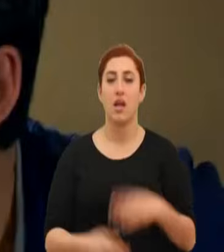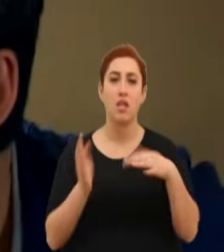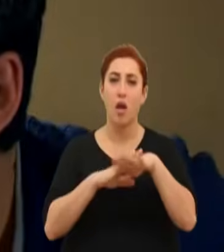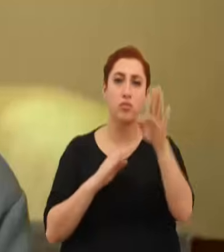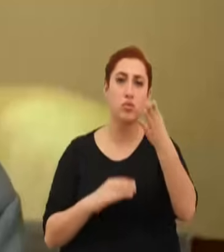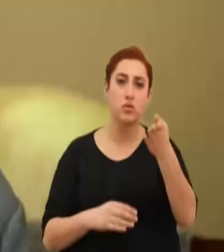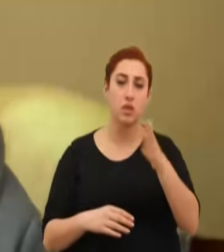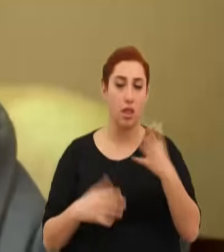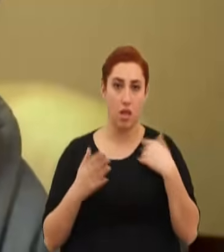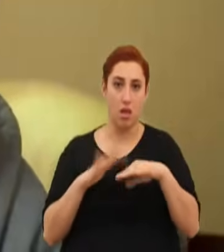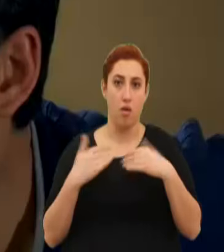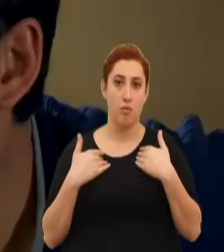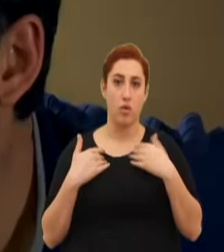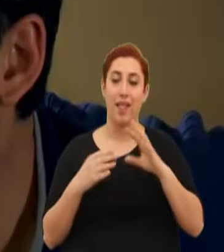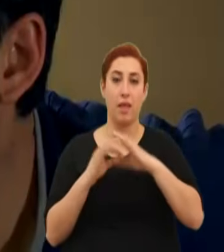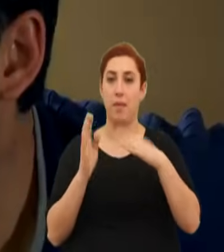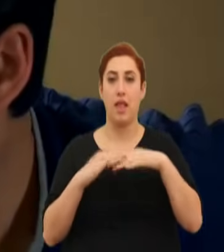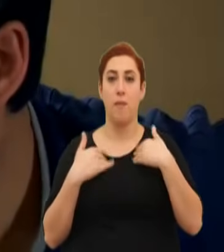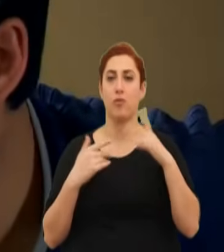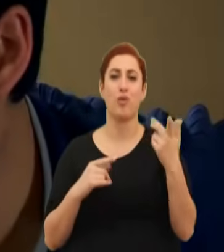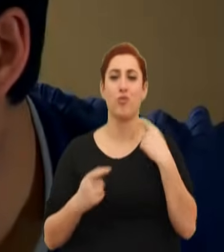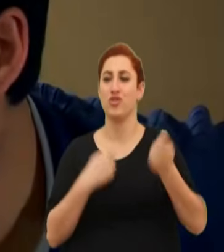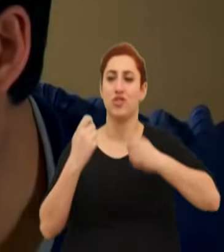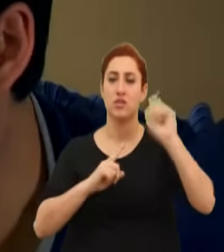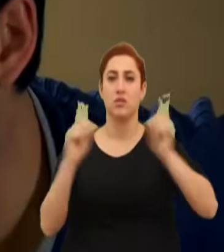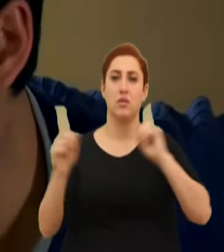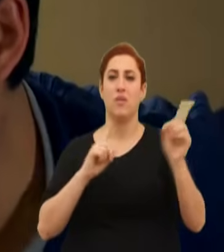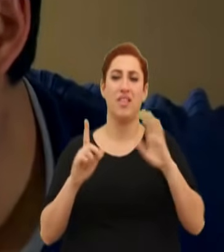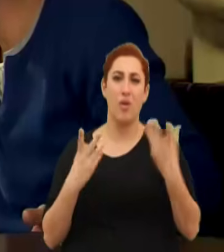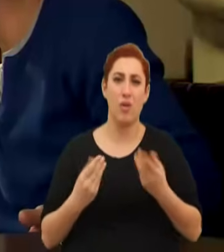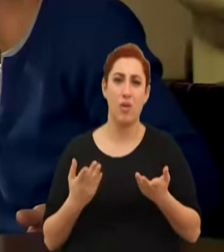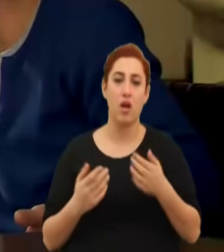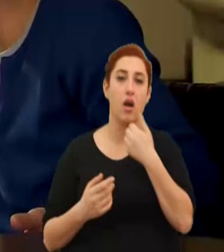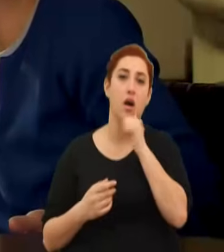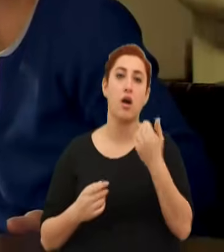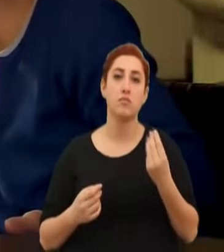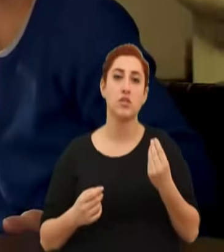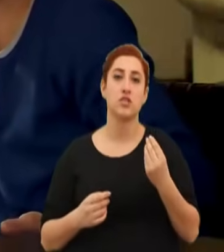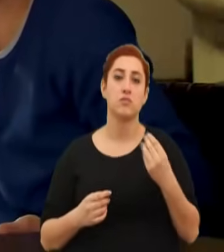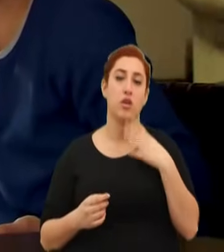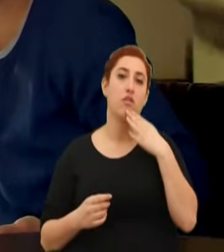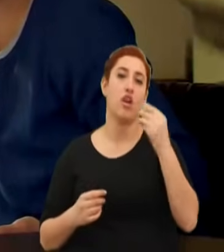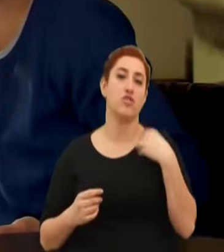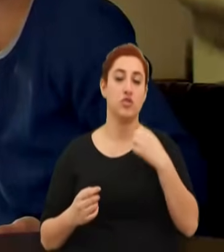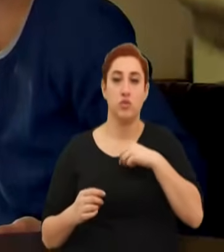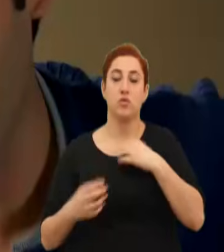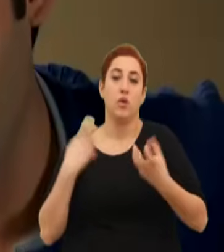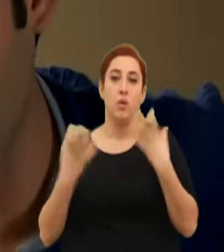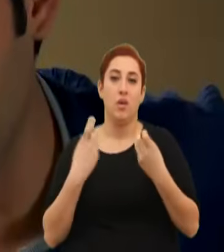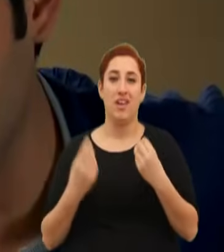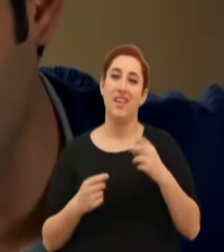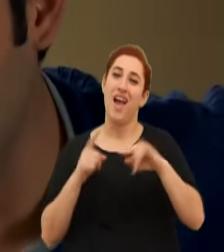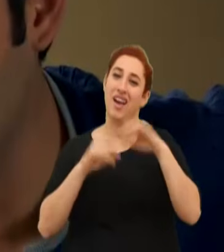Ne yapıyorsunuz oğlum siz? Neyi ne yapıyoruz abi? Ne demek ne yapıyoruz ya? Ne bu aktiviteler maktiviteler? Ne ayak oğlum? Abiciğim biz genciz ya. Kanımız kaynıyor.